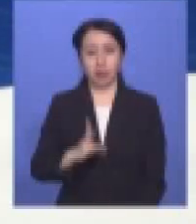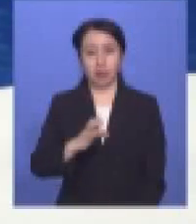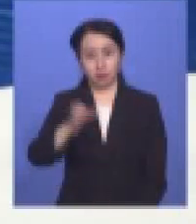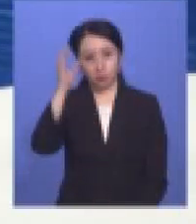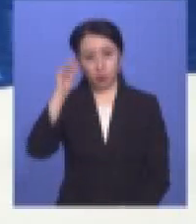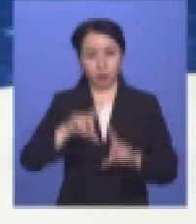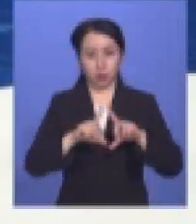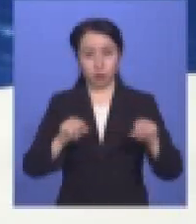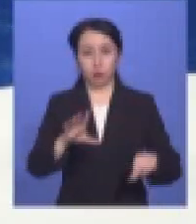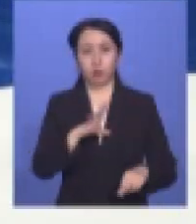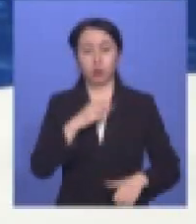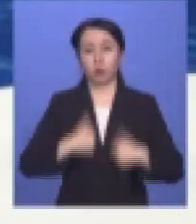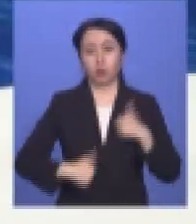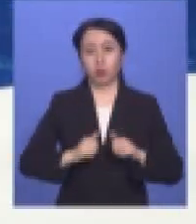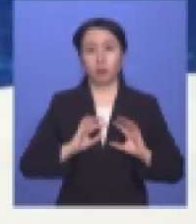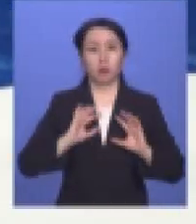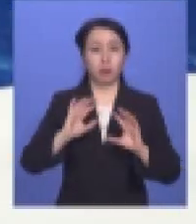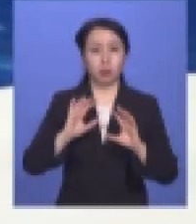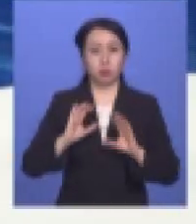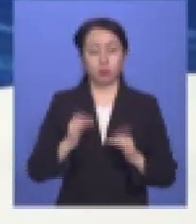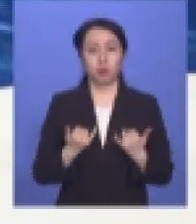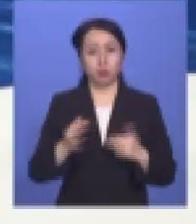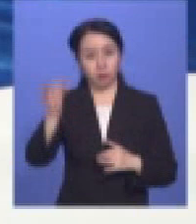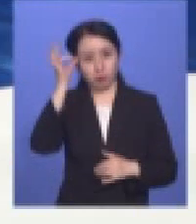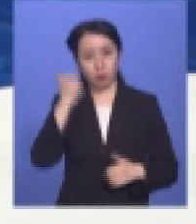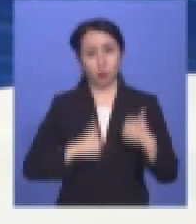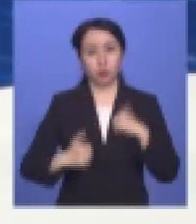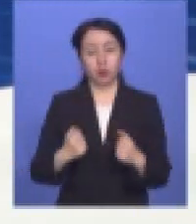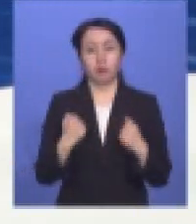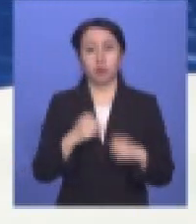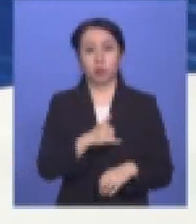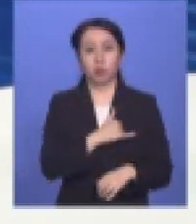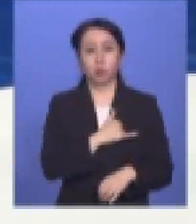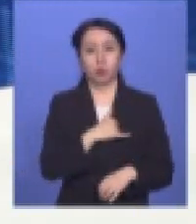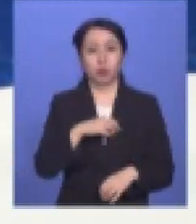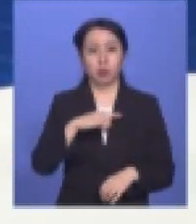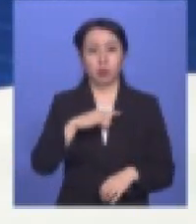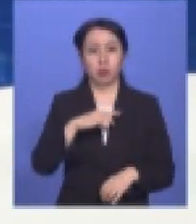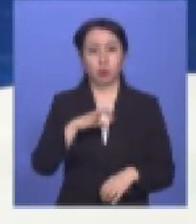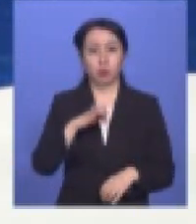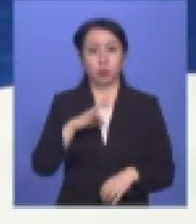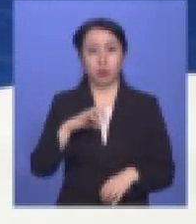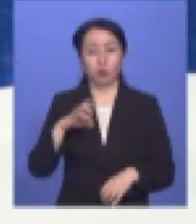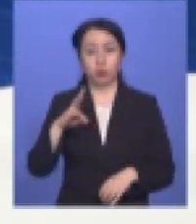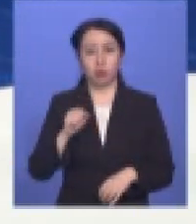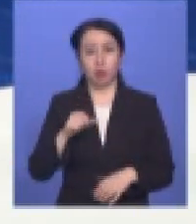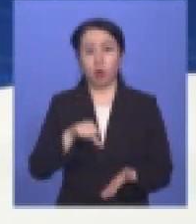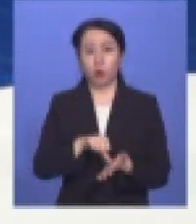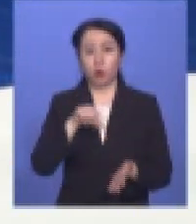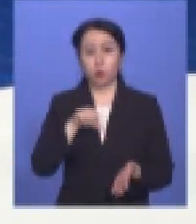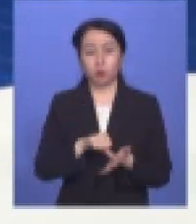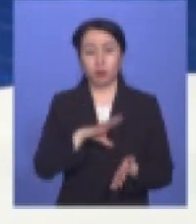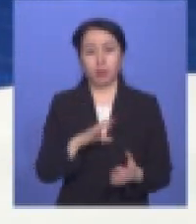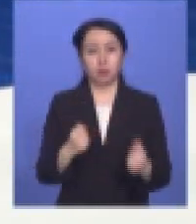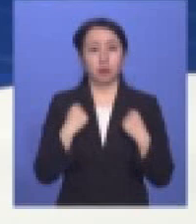В Назарбаев интеллектуальной школе прошел турнир по баскетболу в честь памяти учителя физической культуры Даулета Токожина.